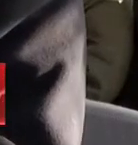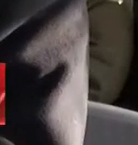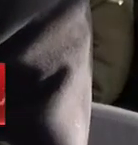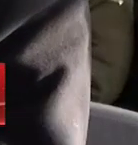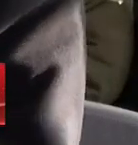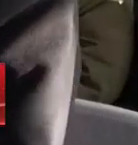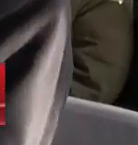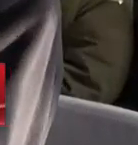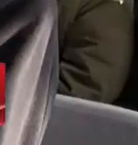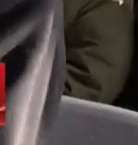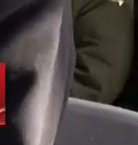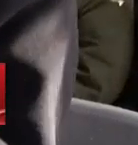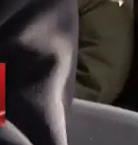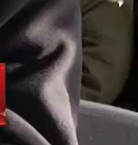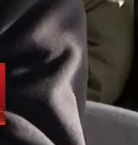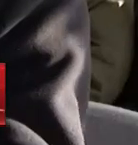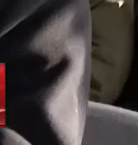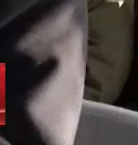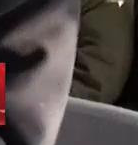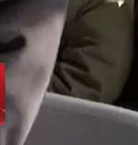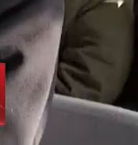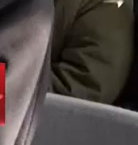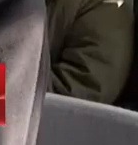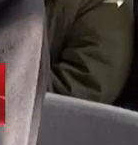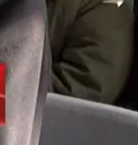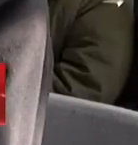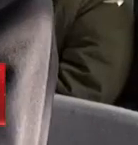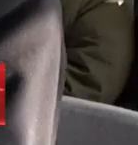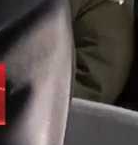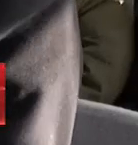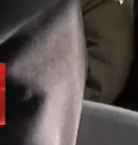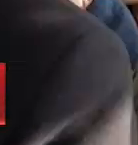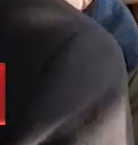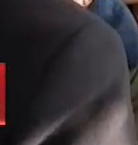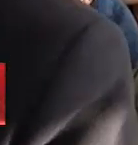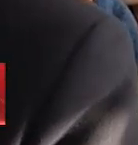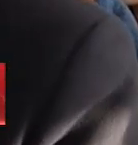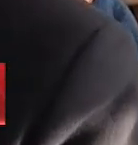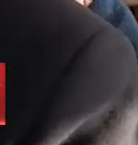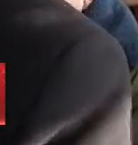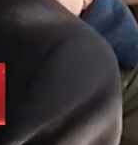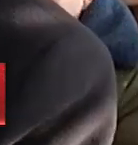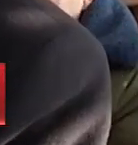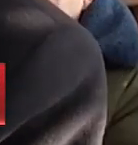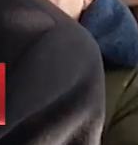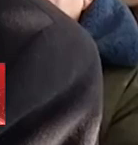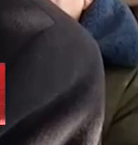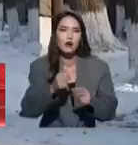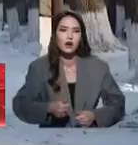села. А ведь село насытится, а затем отдаст сполна. Теперь мы будем иметь возможность возвращать. Хвала Аллаху, наша вера